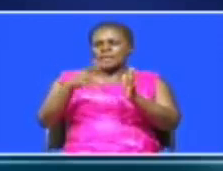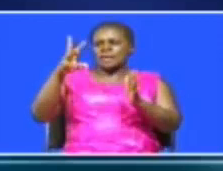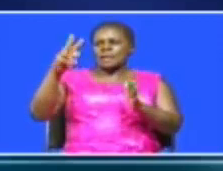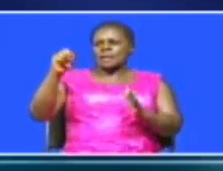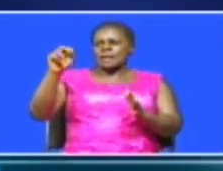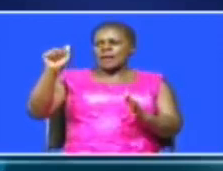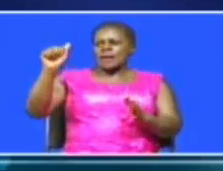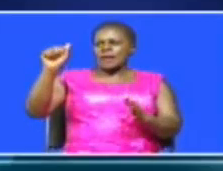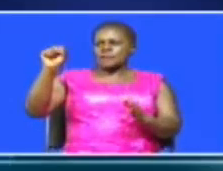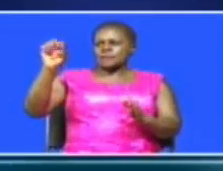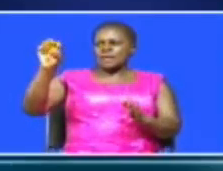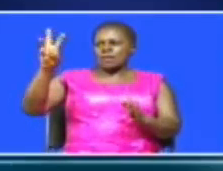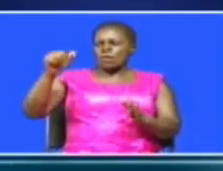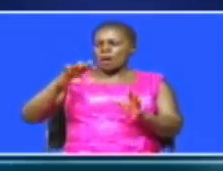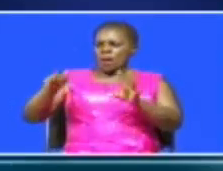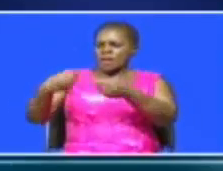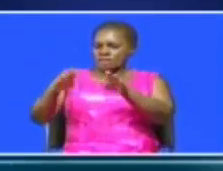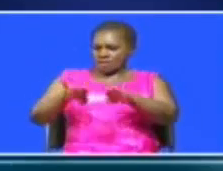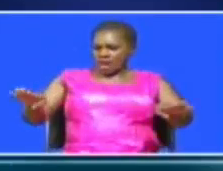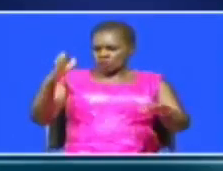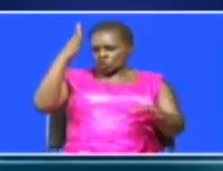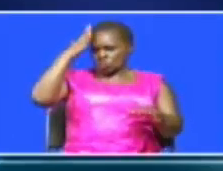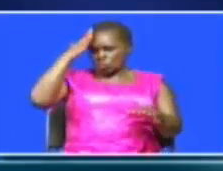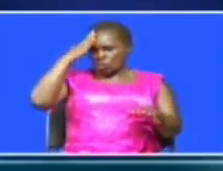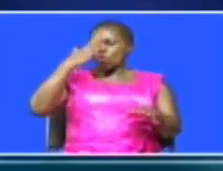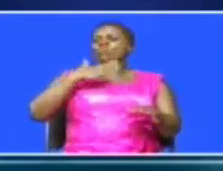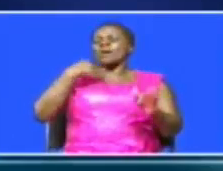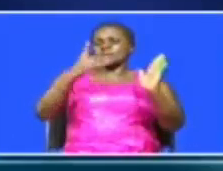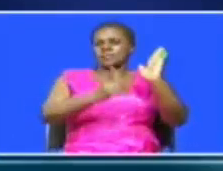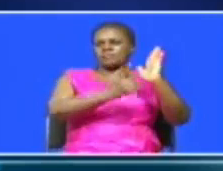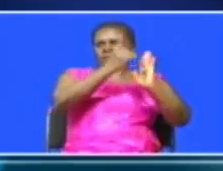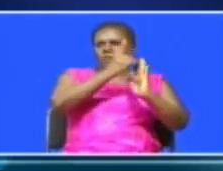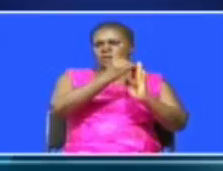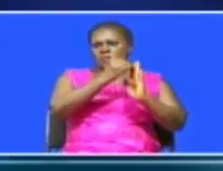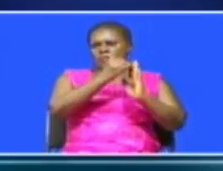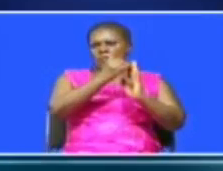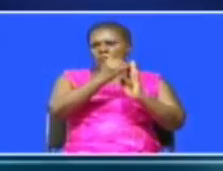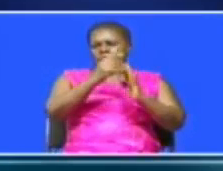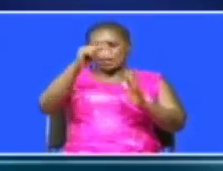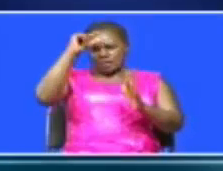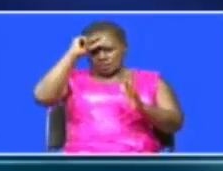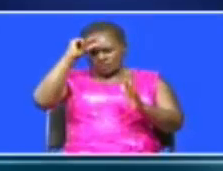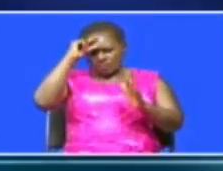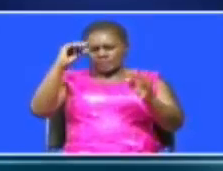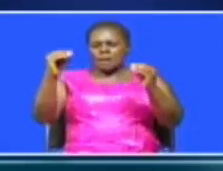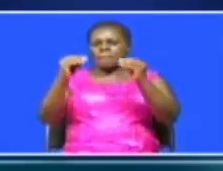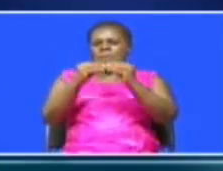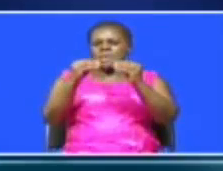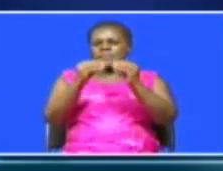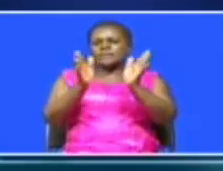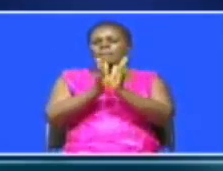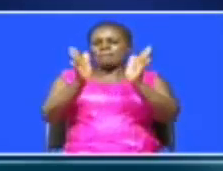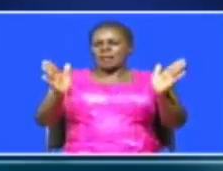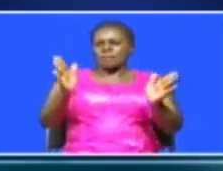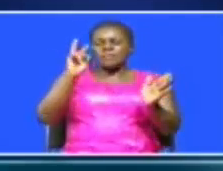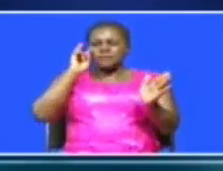Sisi tulitoa hii shamba tukijua ya kwamba tunataka development. Hii ikuje ikae na wananchi, tuone ni mradi gani tunaweza